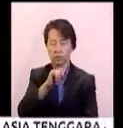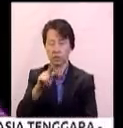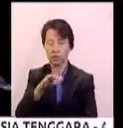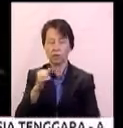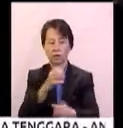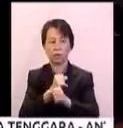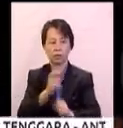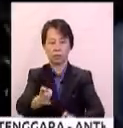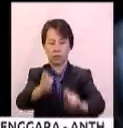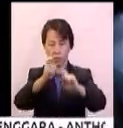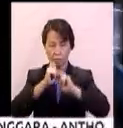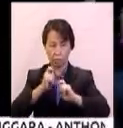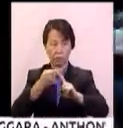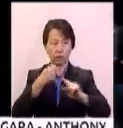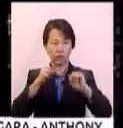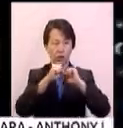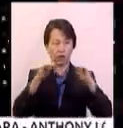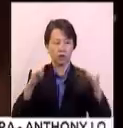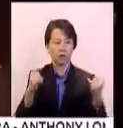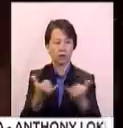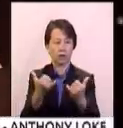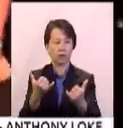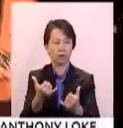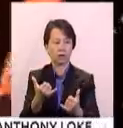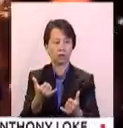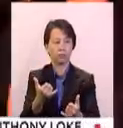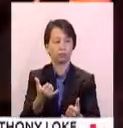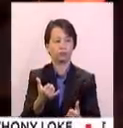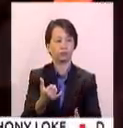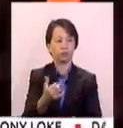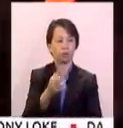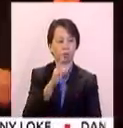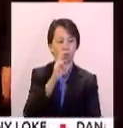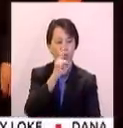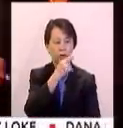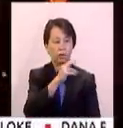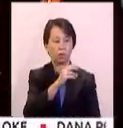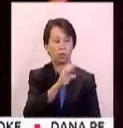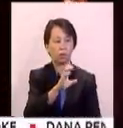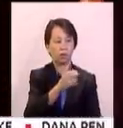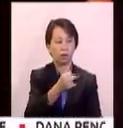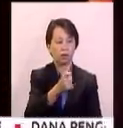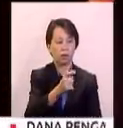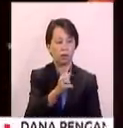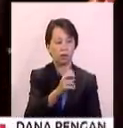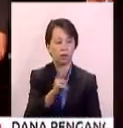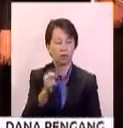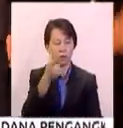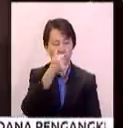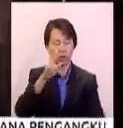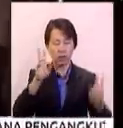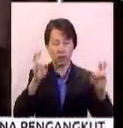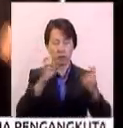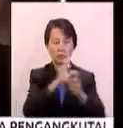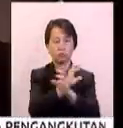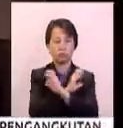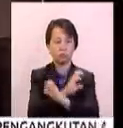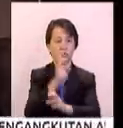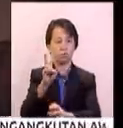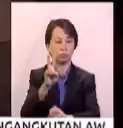mendapat anugerah daripada syarikat labelnya, iaitu Rocket Fool, kerana kejayaan single bertajuk Cinta Duo bersama Sun Awan.